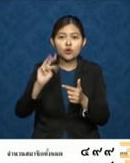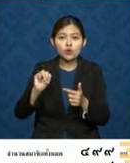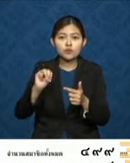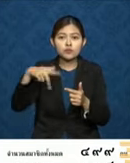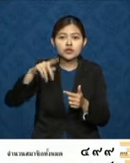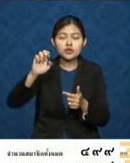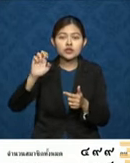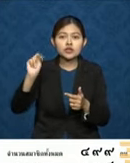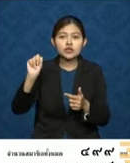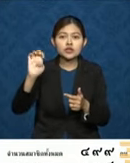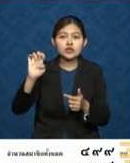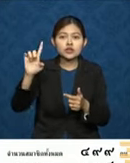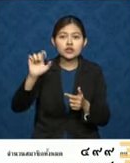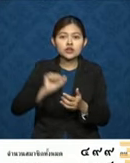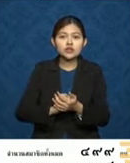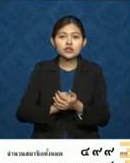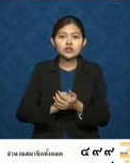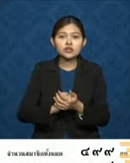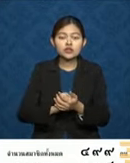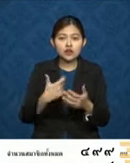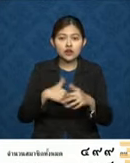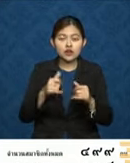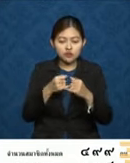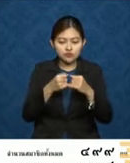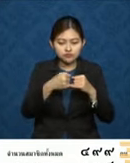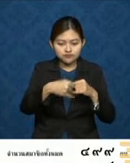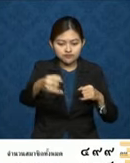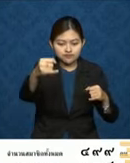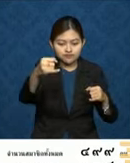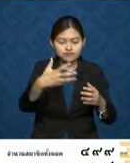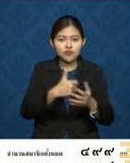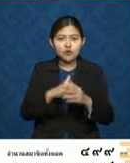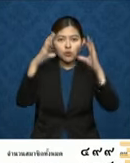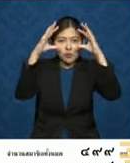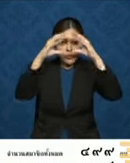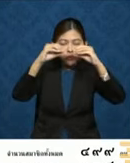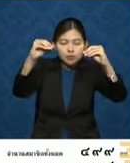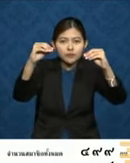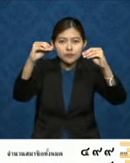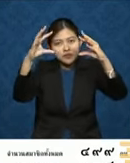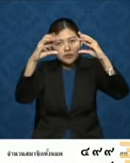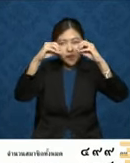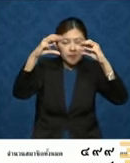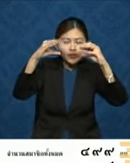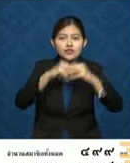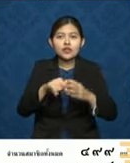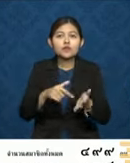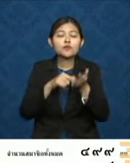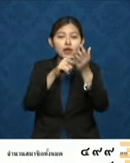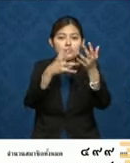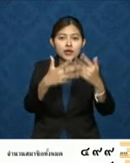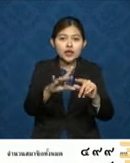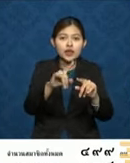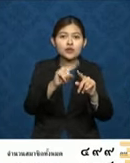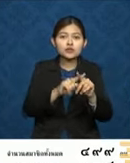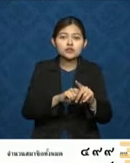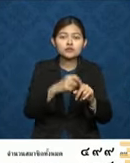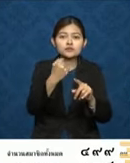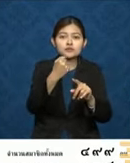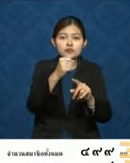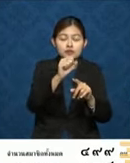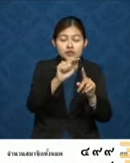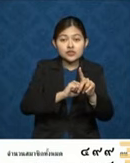ซอย 70ที่มีทั้งดับทั้งติดนะครับสำหรับไฟและมีการแจ้งเรื่องไปตั้งแต่วันที่ 13กันยายนปี 2566